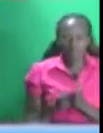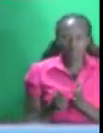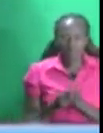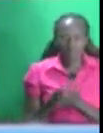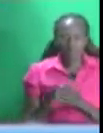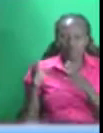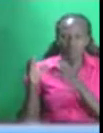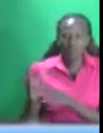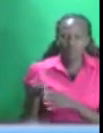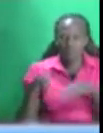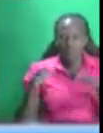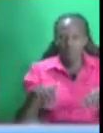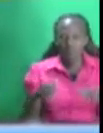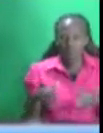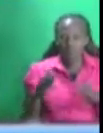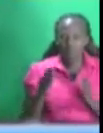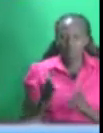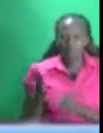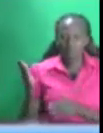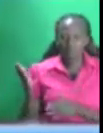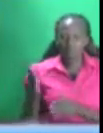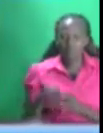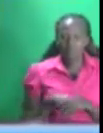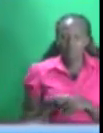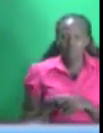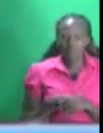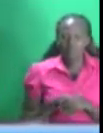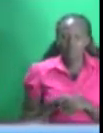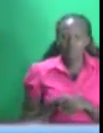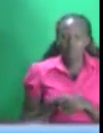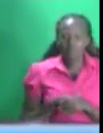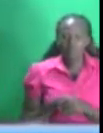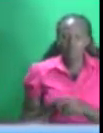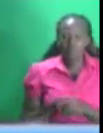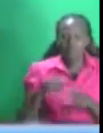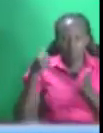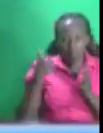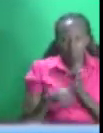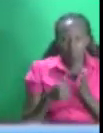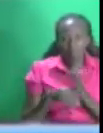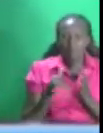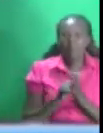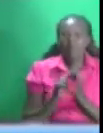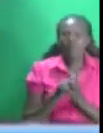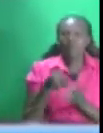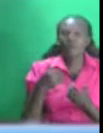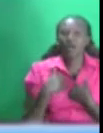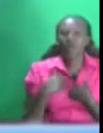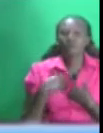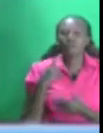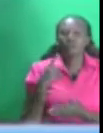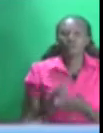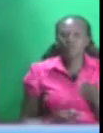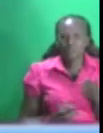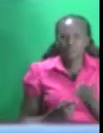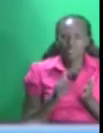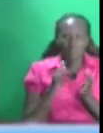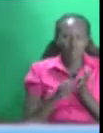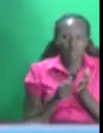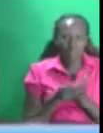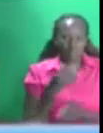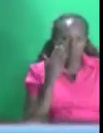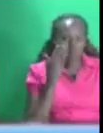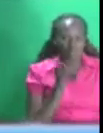muungano wa wakulima eneo la magharibi mwa Kenya, Kimngetich Mutai. Shida yenye tuko naye tu ni hii mahindi yenye mumeona